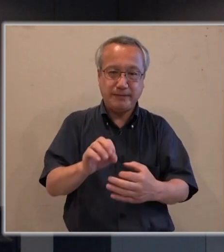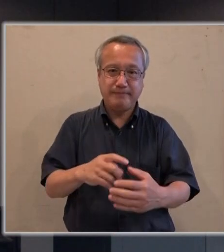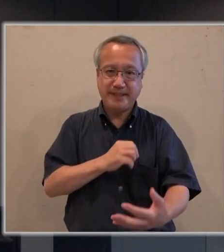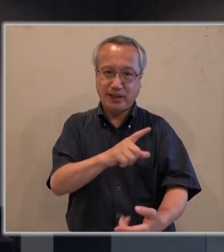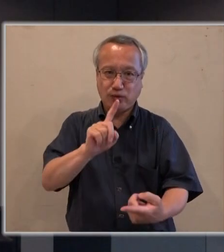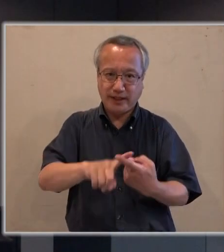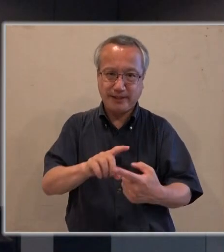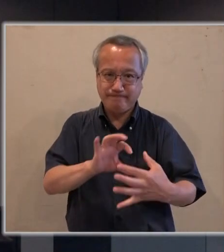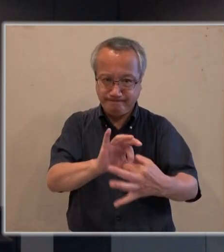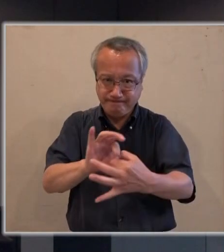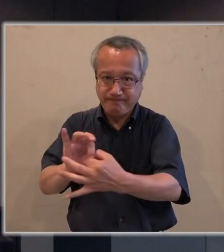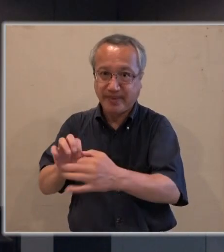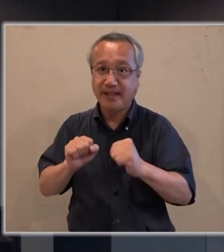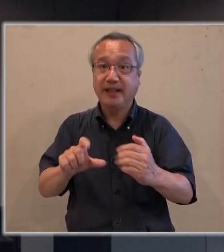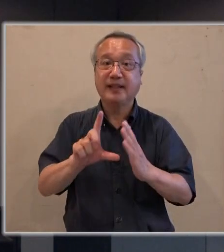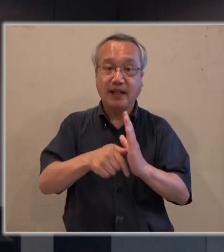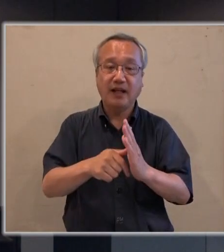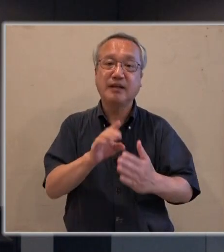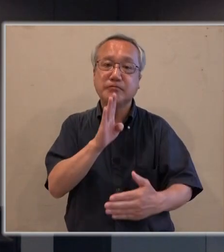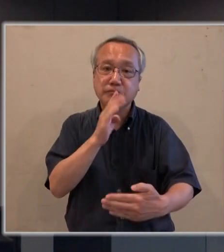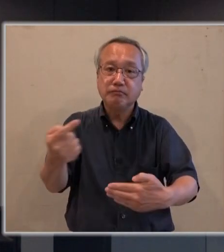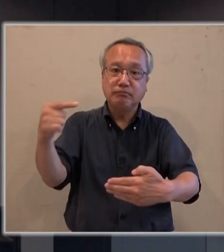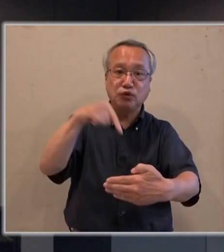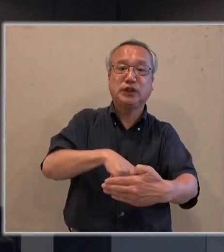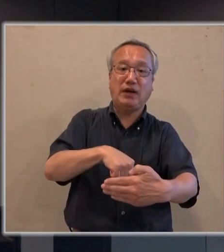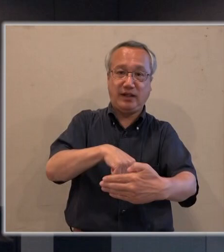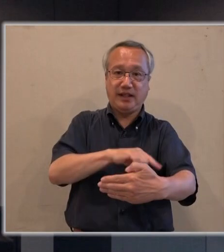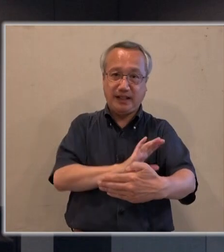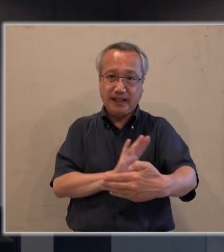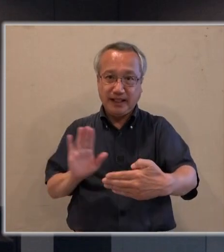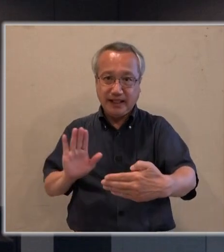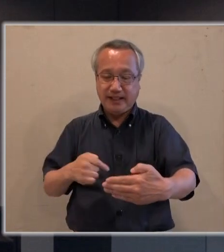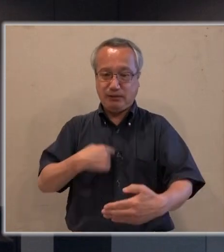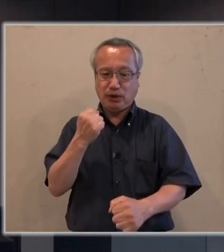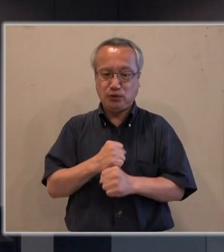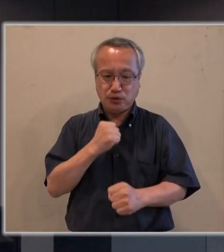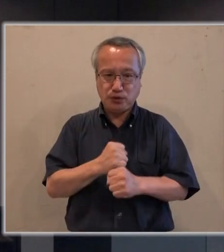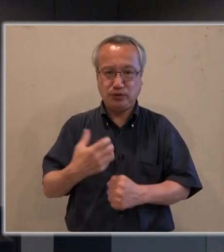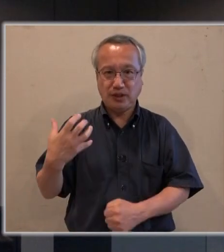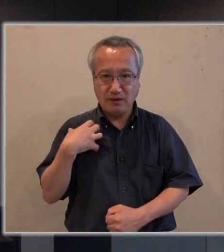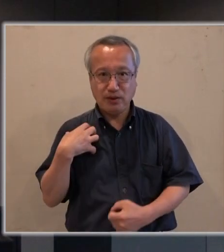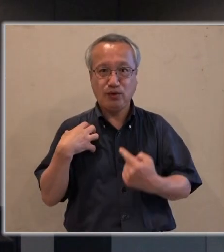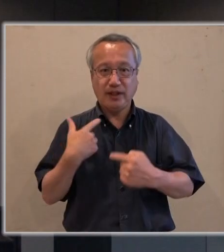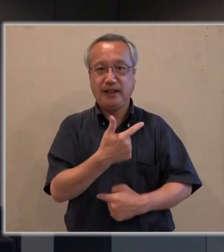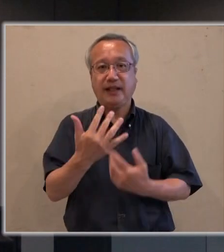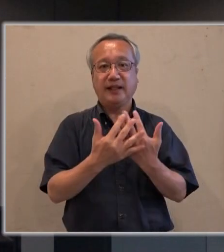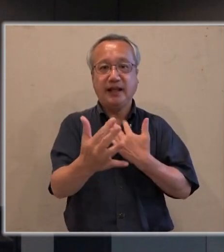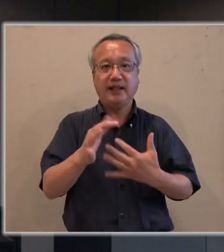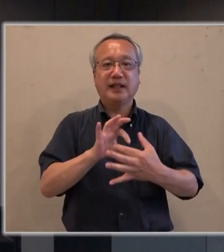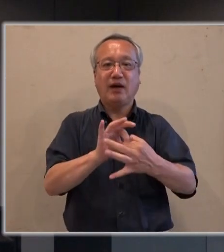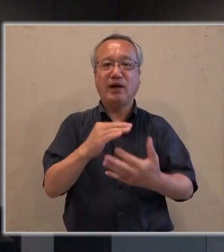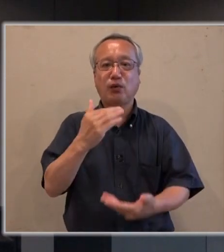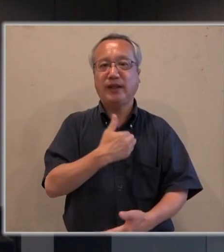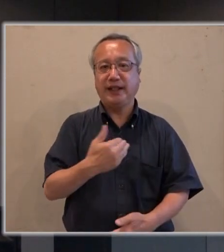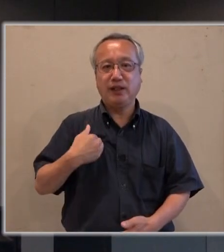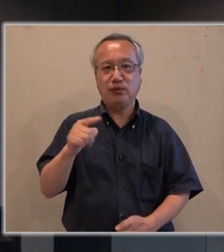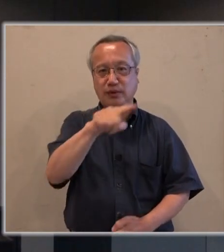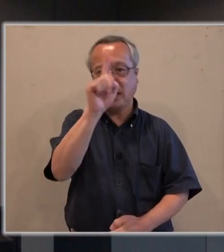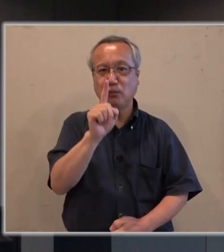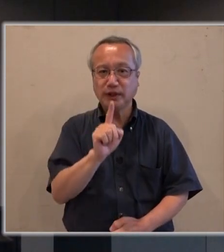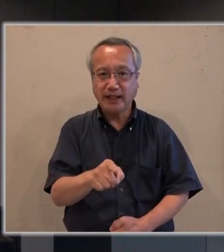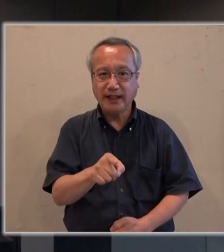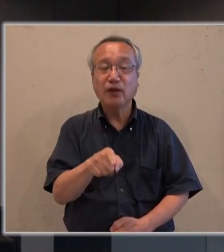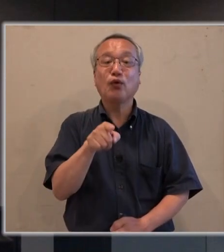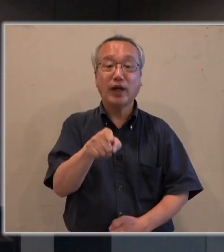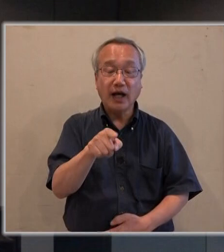しかしたら本当に内側で自分が作り手として大会に関わることができるかもしれない、そんな可能性を持っている